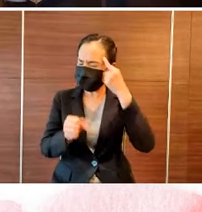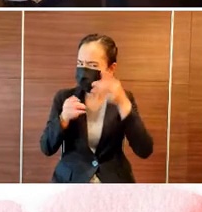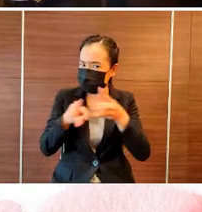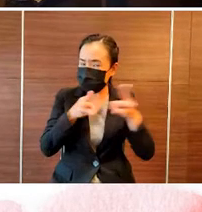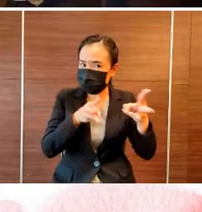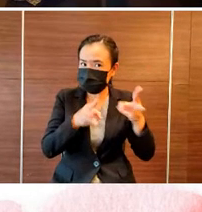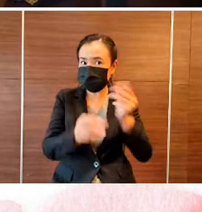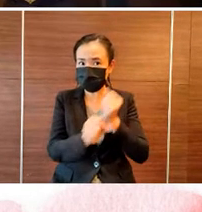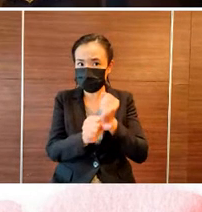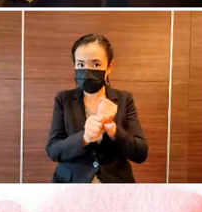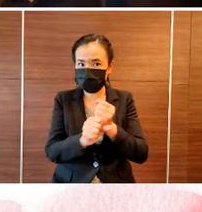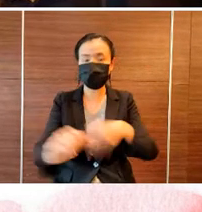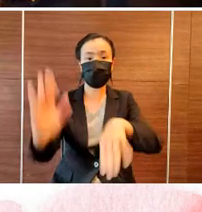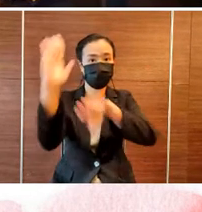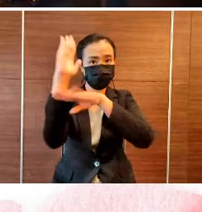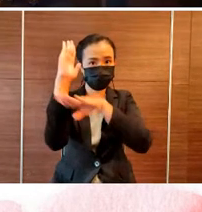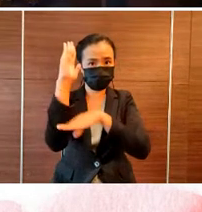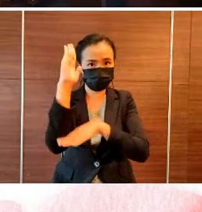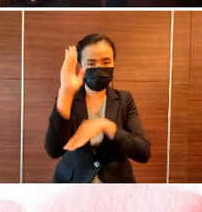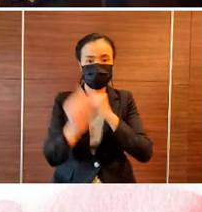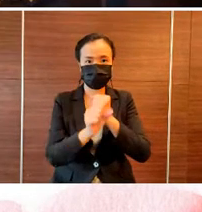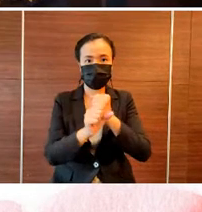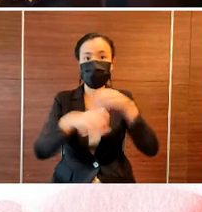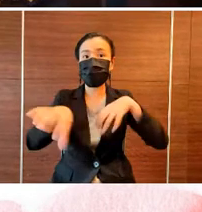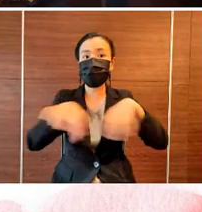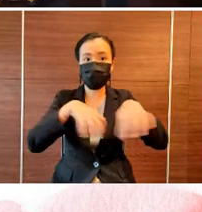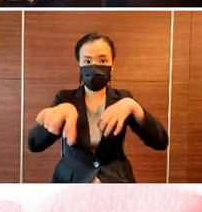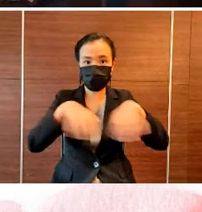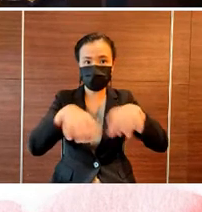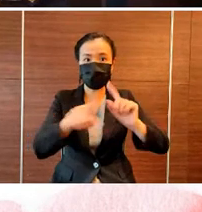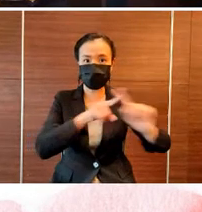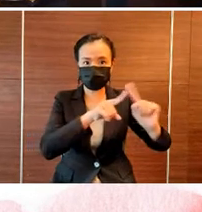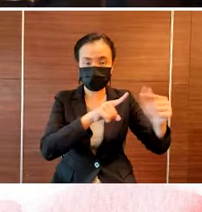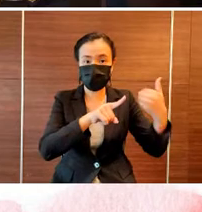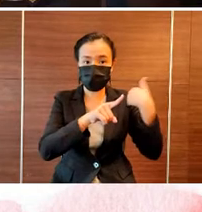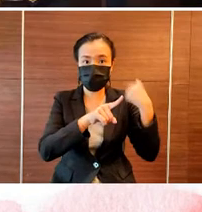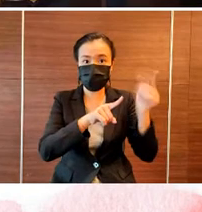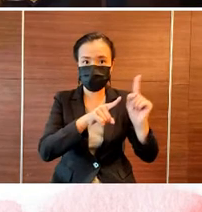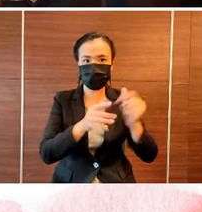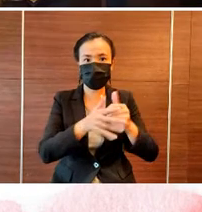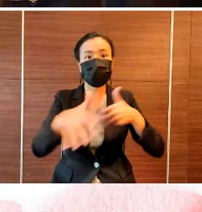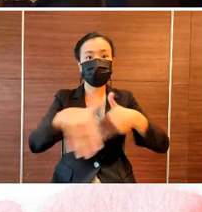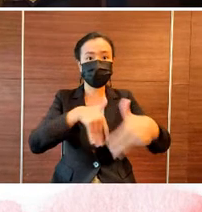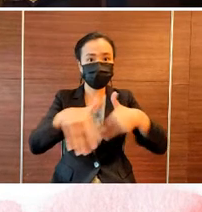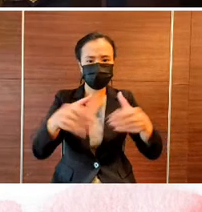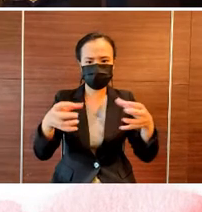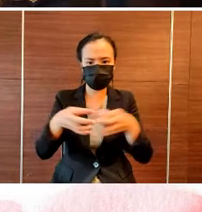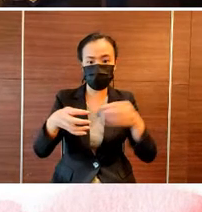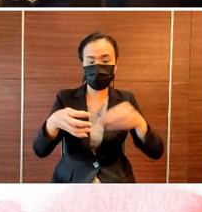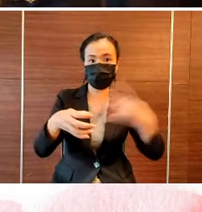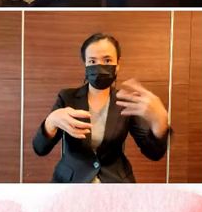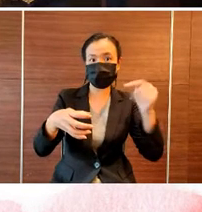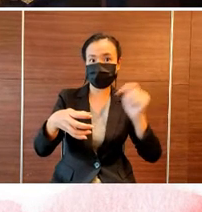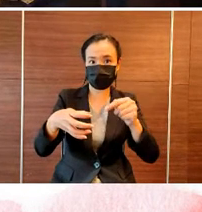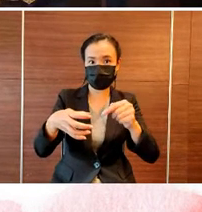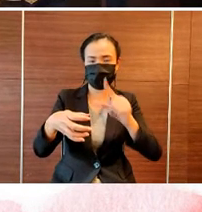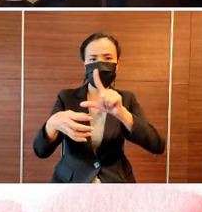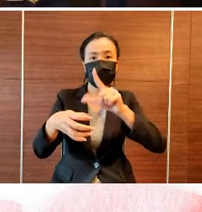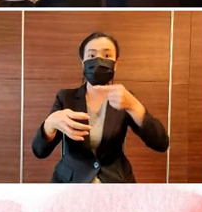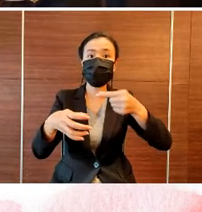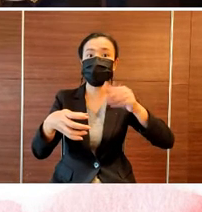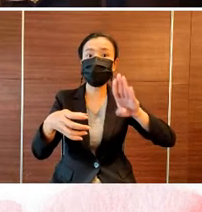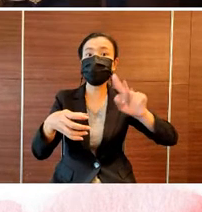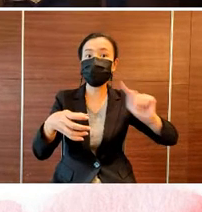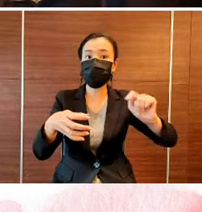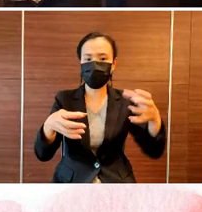ะแล้วก็ดำเนินการบริหารจัดการนะครับโดยชุมชน LGBT เองนะหรือภาคประชาสังคมที่ทำ